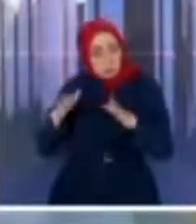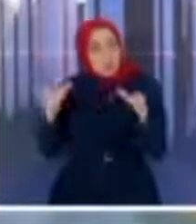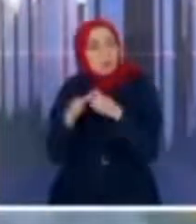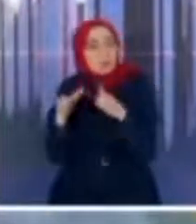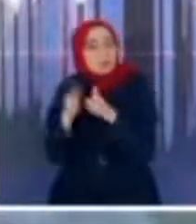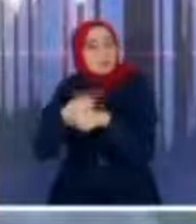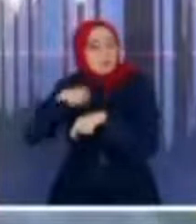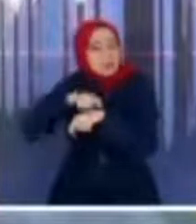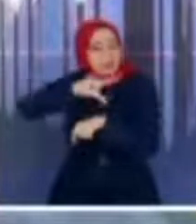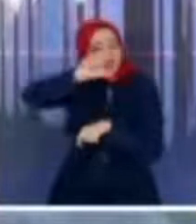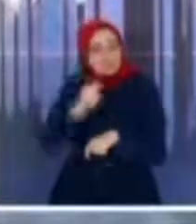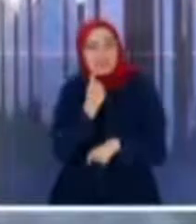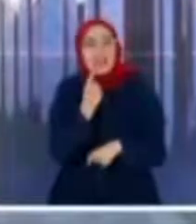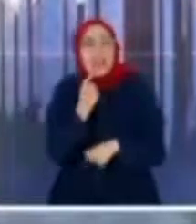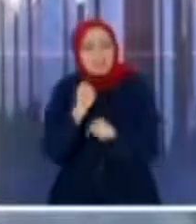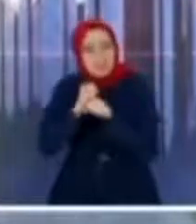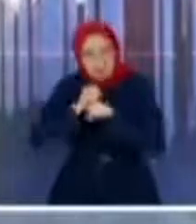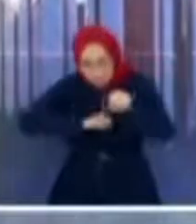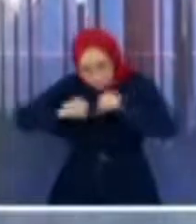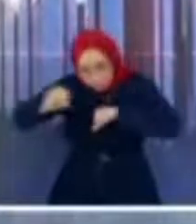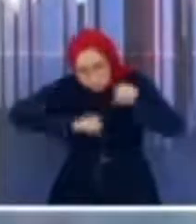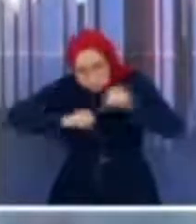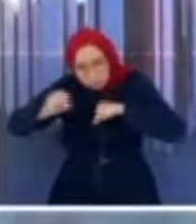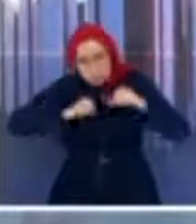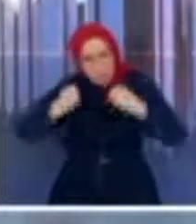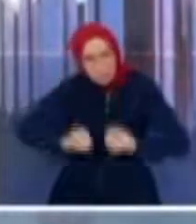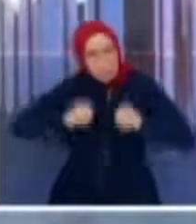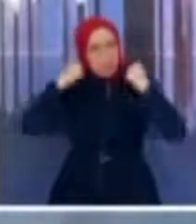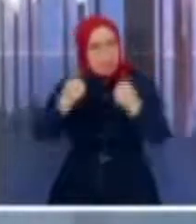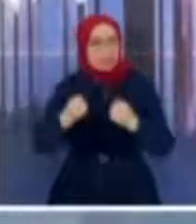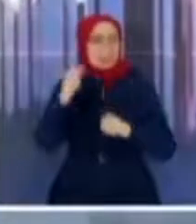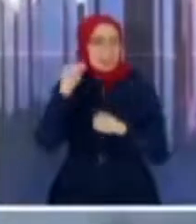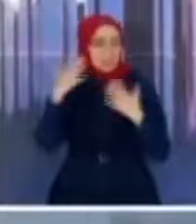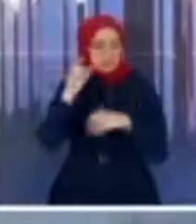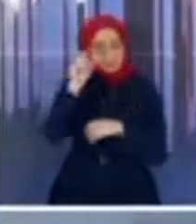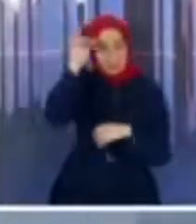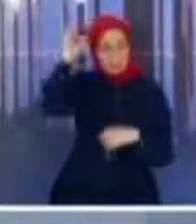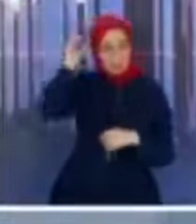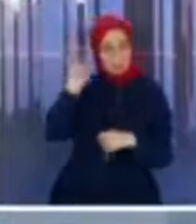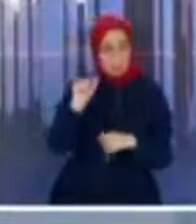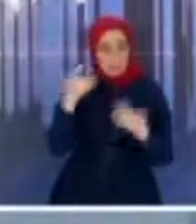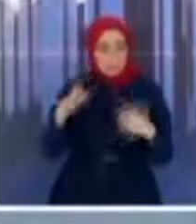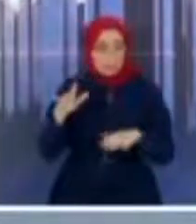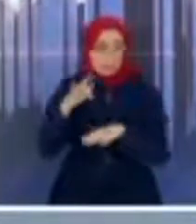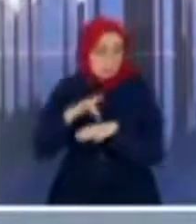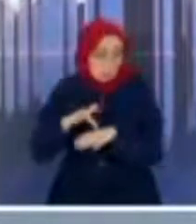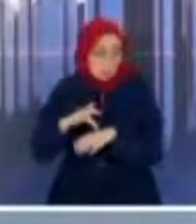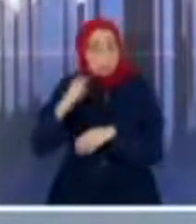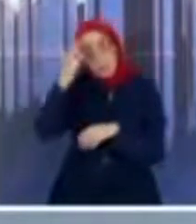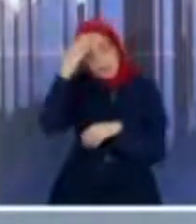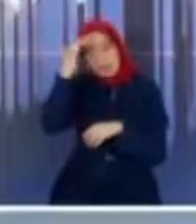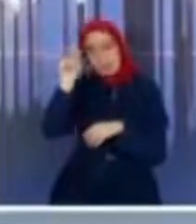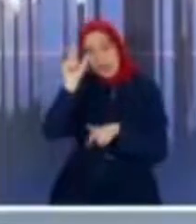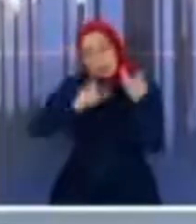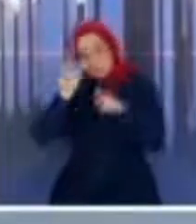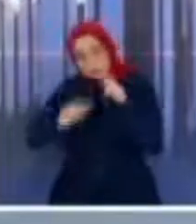للهلال الأحمر كانت موجودة، كيما لهنا زيد كانت موجودة في تونس. نعرف اللي فما هيئات خدمت